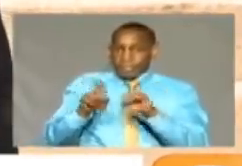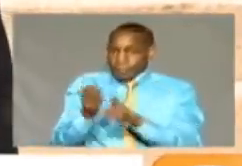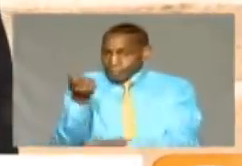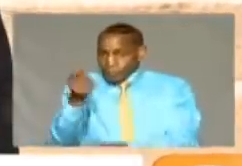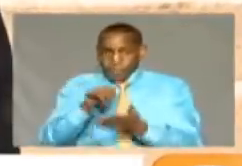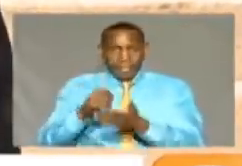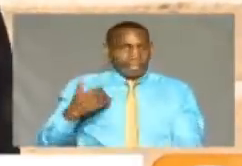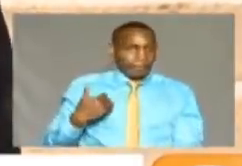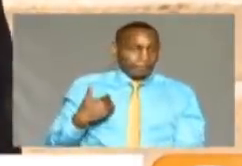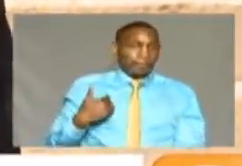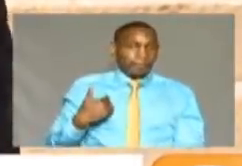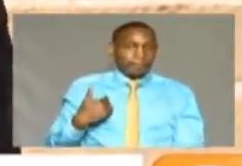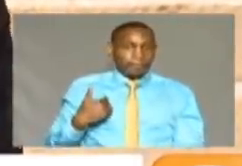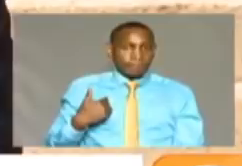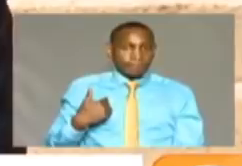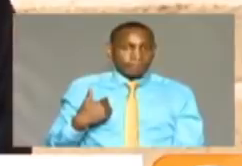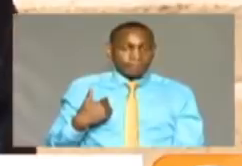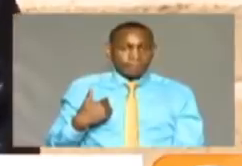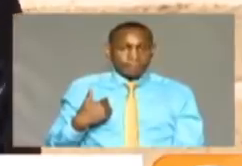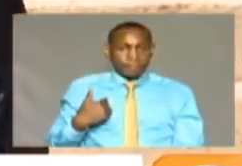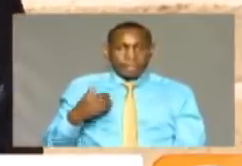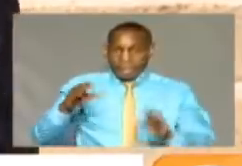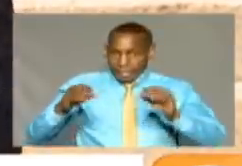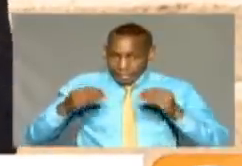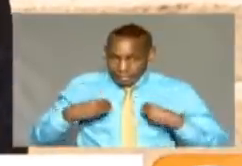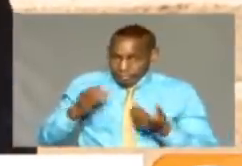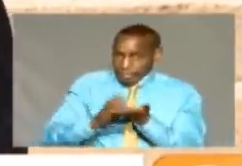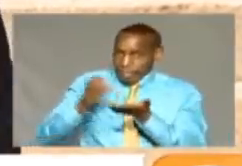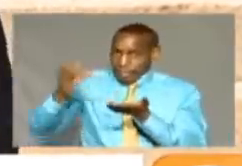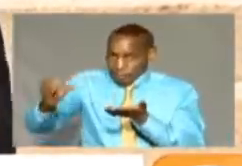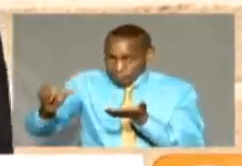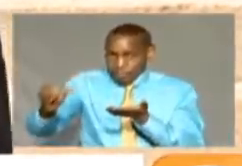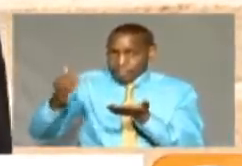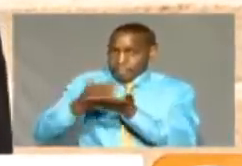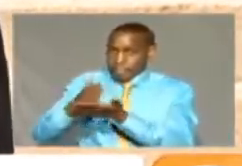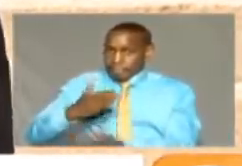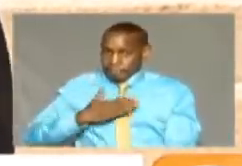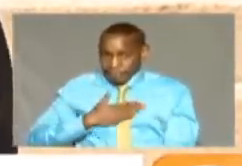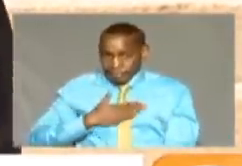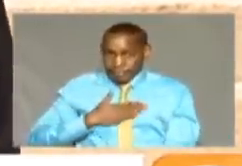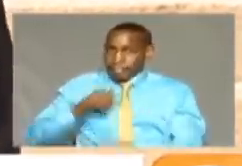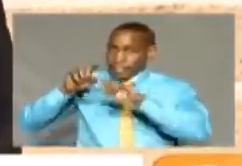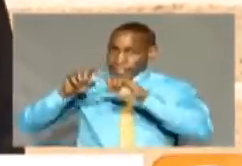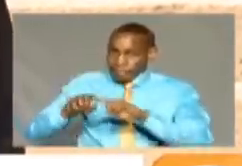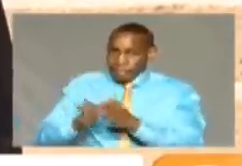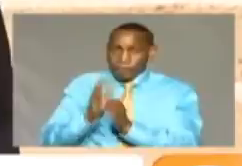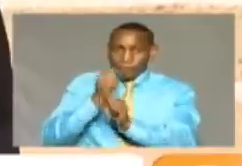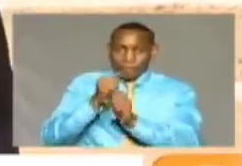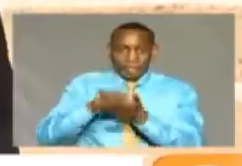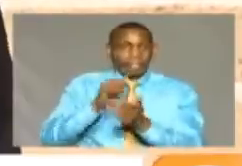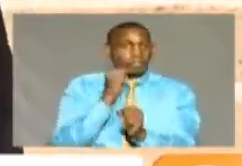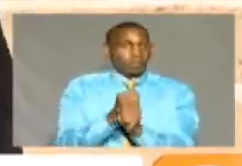iko, wacha tupewe ile sehemu yetu kulingana na kazi ambayo